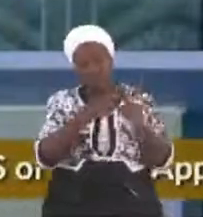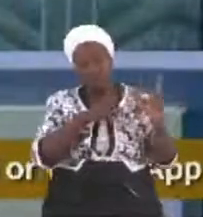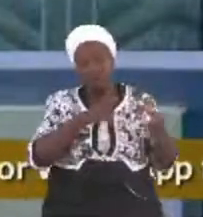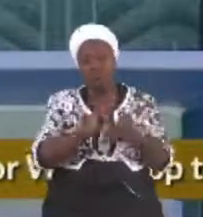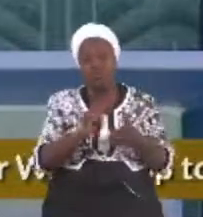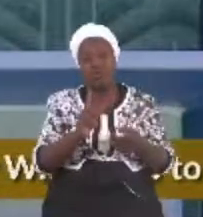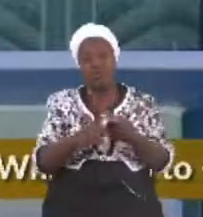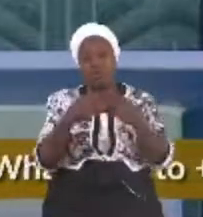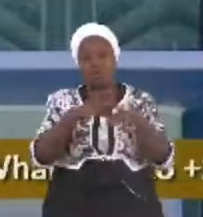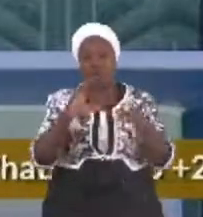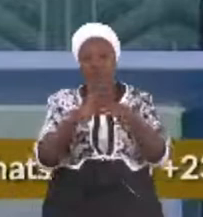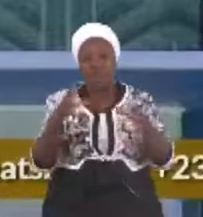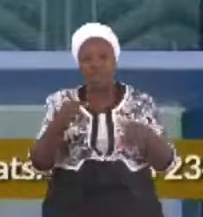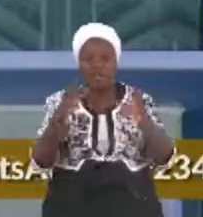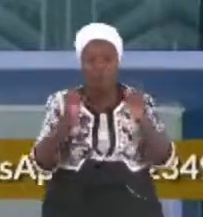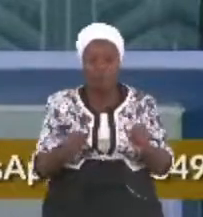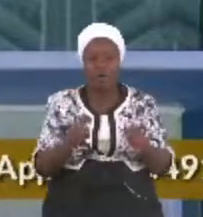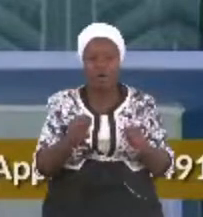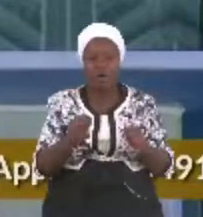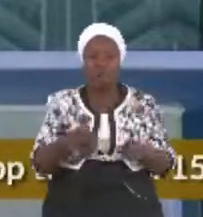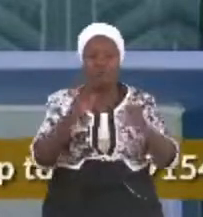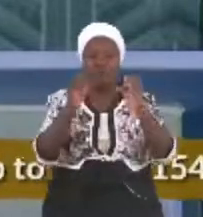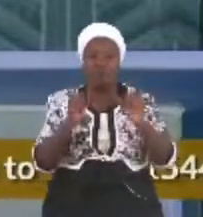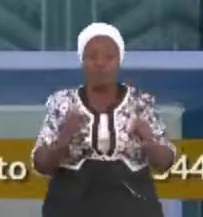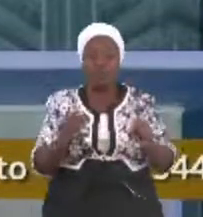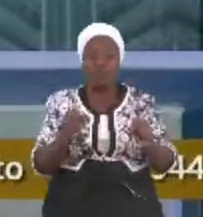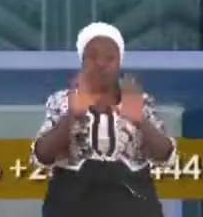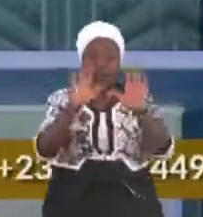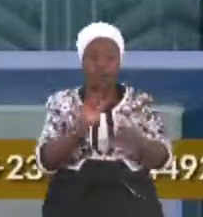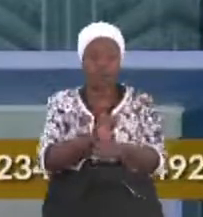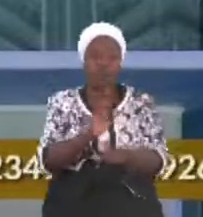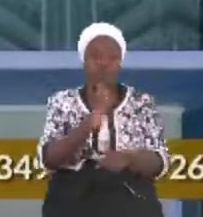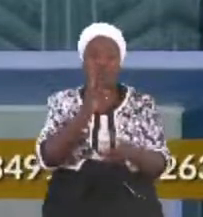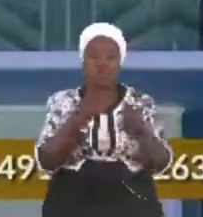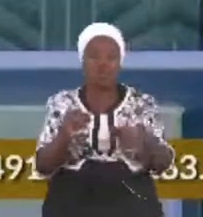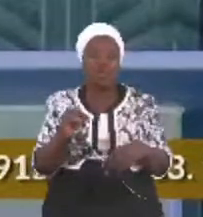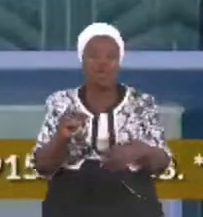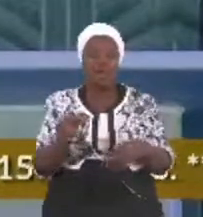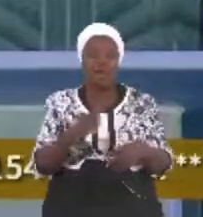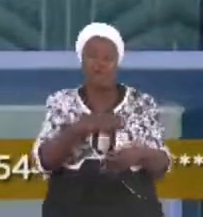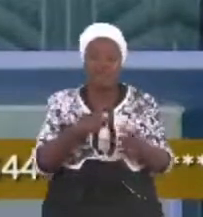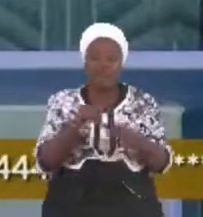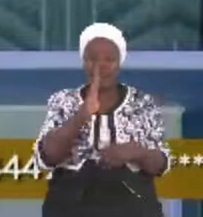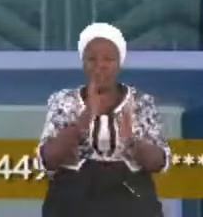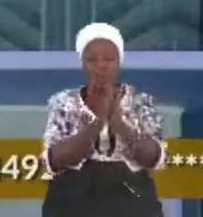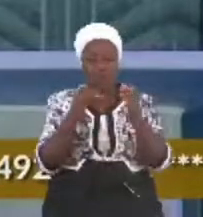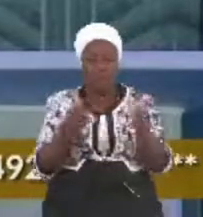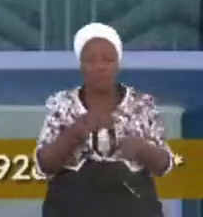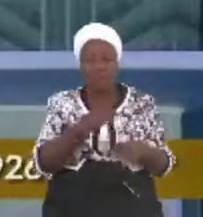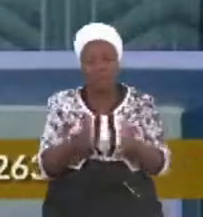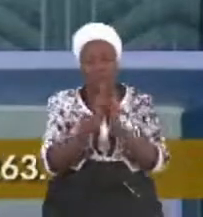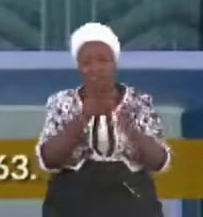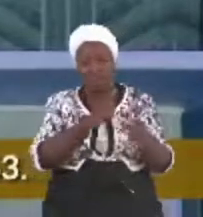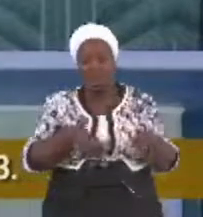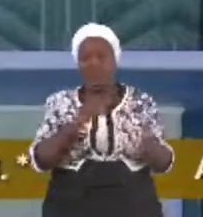dans ta vie. Les miracles viennent, seront libérés. Sois en prière, demande à Dieu ce que tu